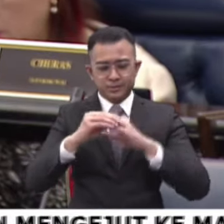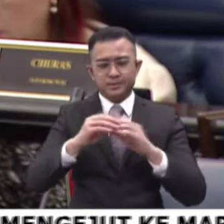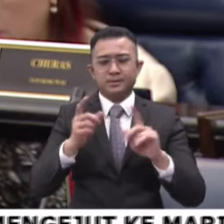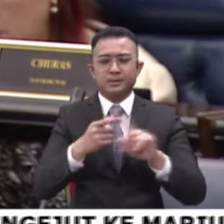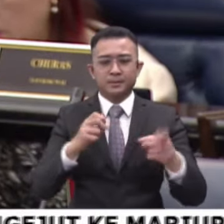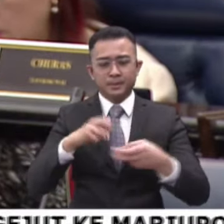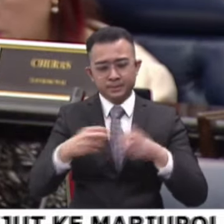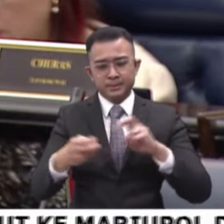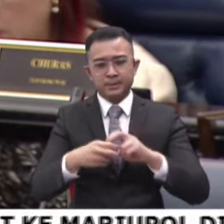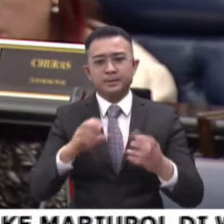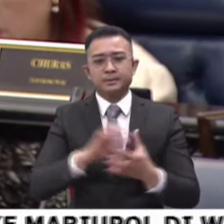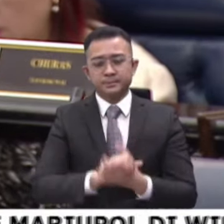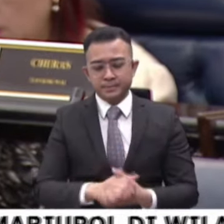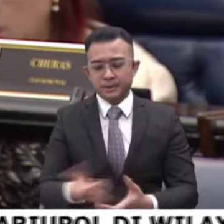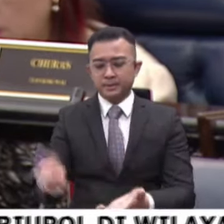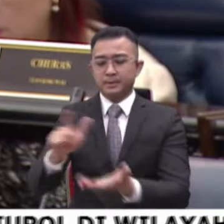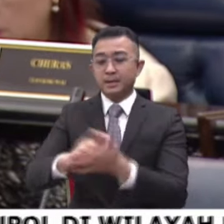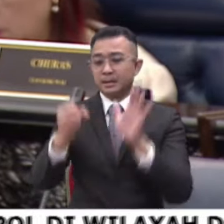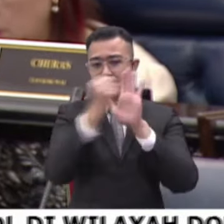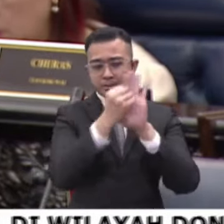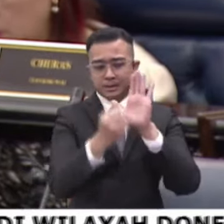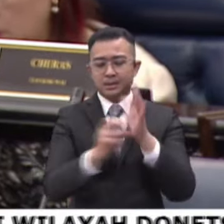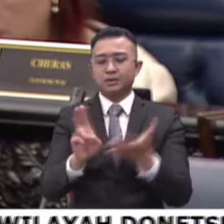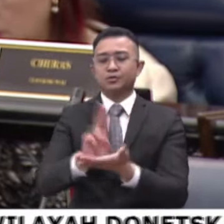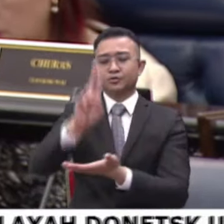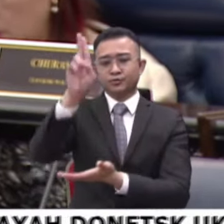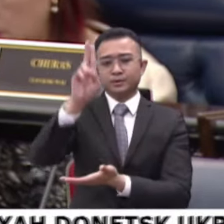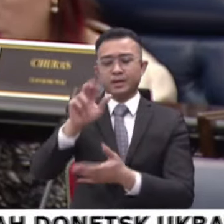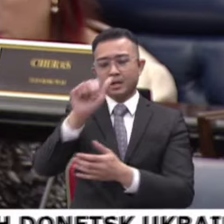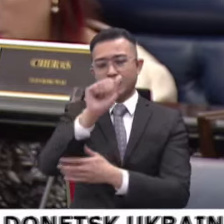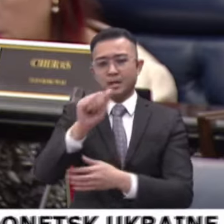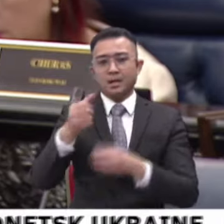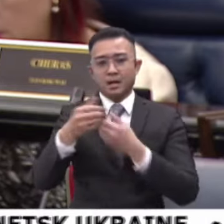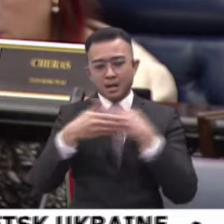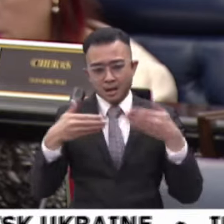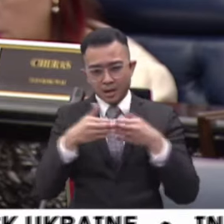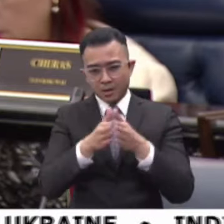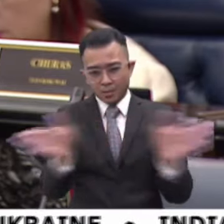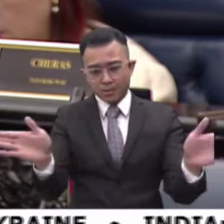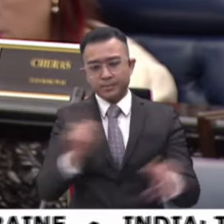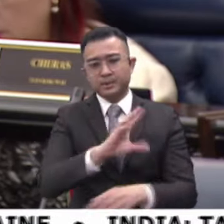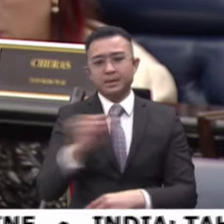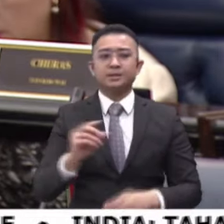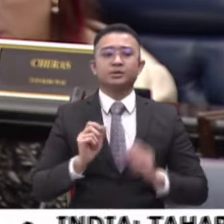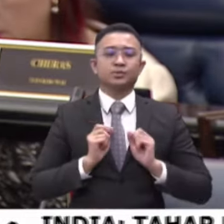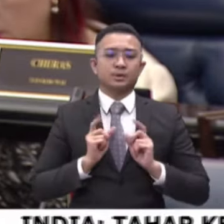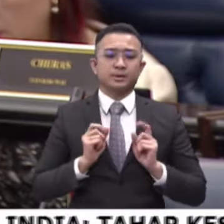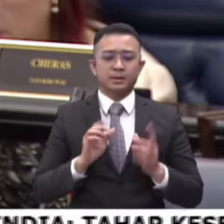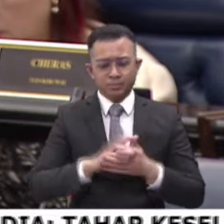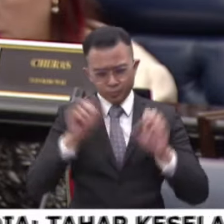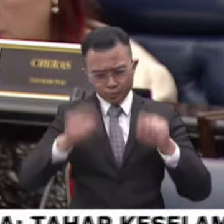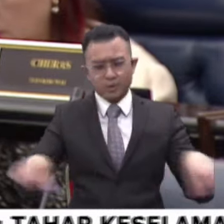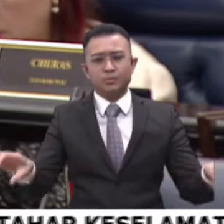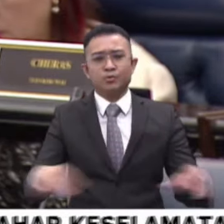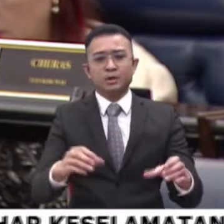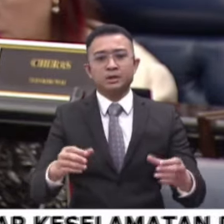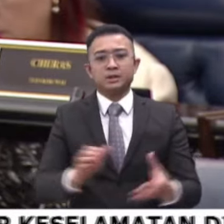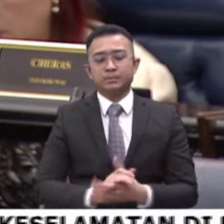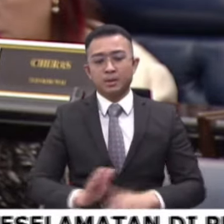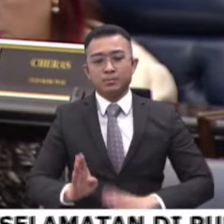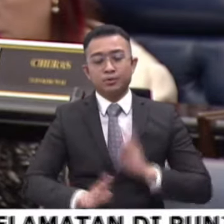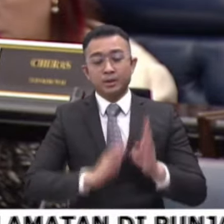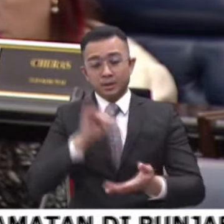birokrasi dan curfew yang diletakkan di universiti-universiti awam ataupun swasta. Saya berharap ini dapat diba dibuat kerana budaya